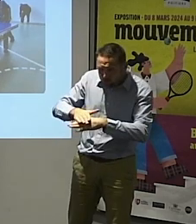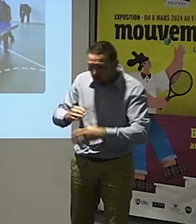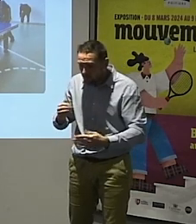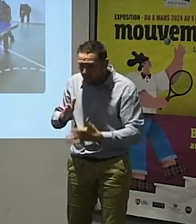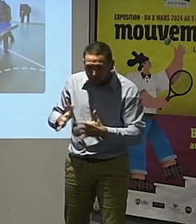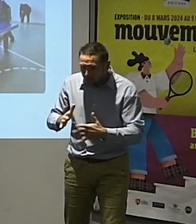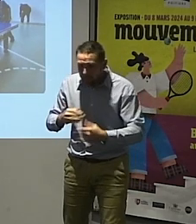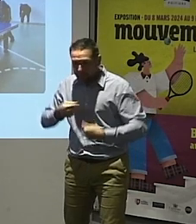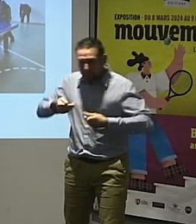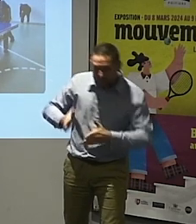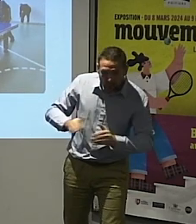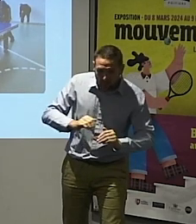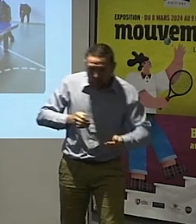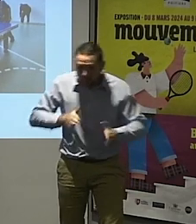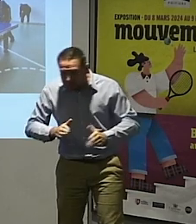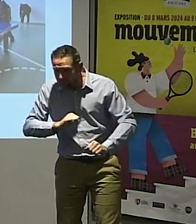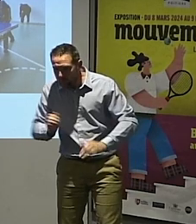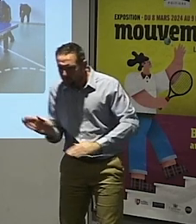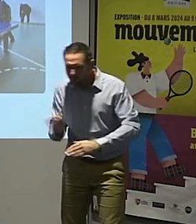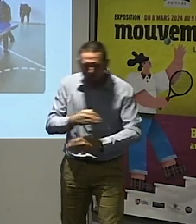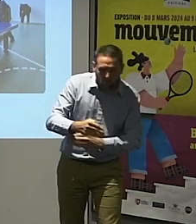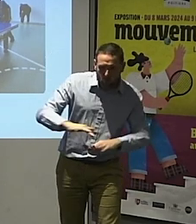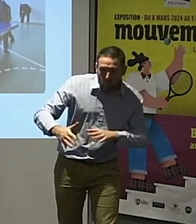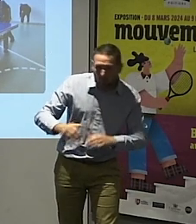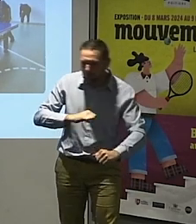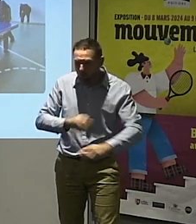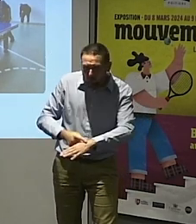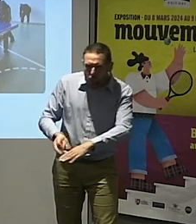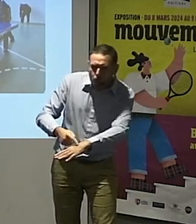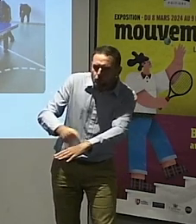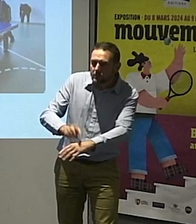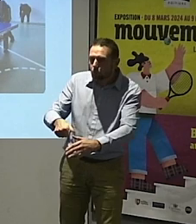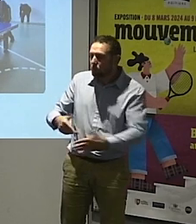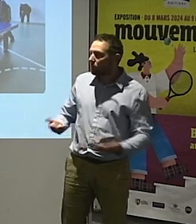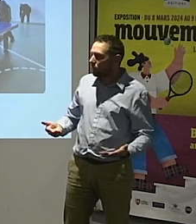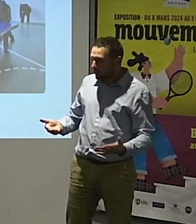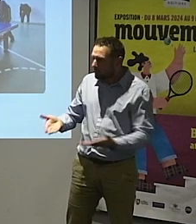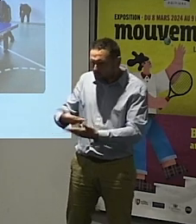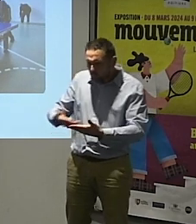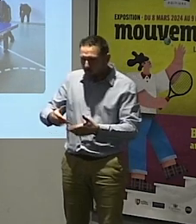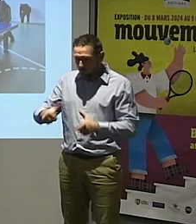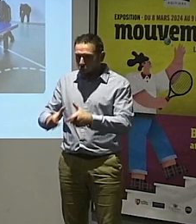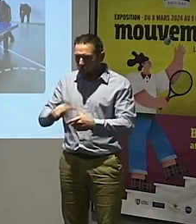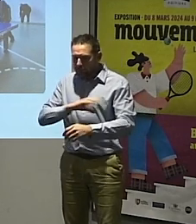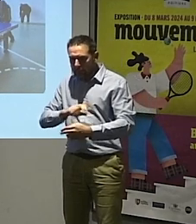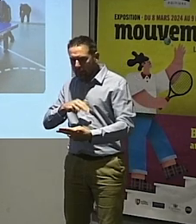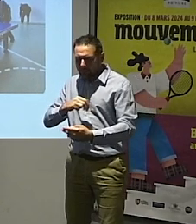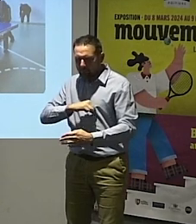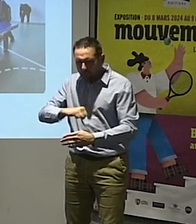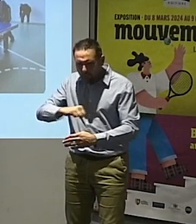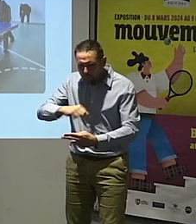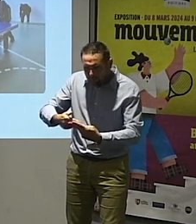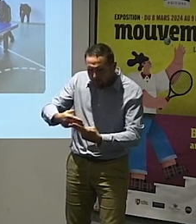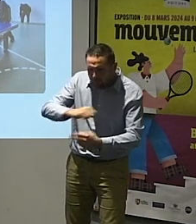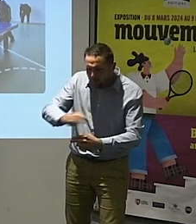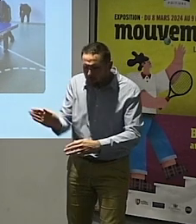c'est un nombre très élevé de décisions. On s'adapte à un environnement instable. Et ça représente ce qu'on vit dans la société où on doit